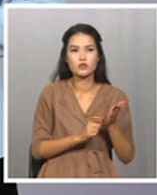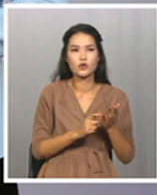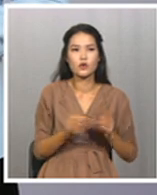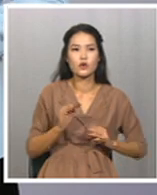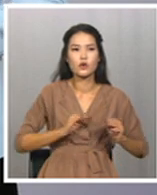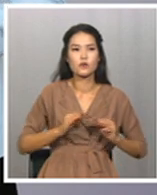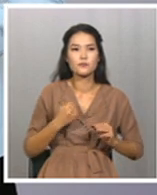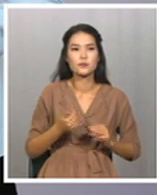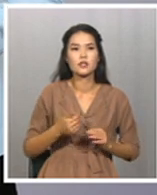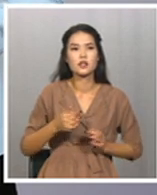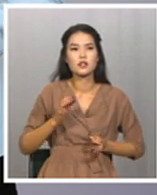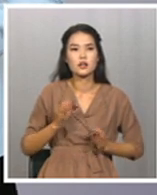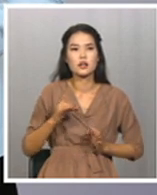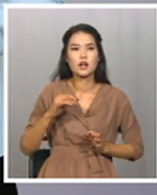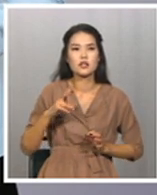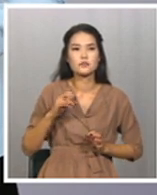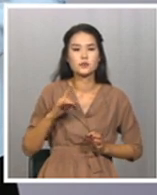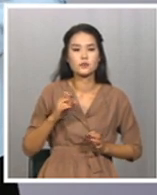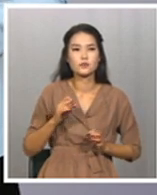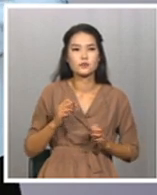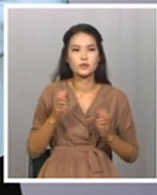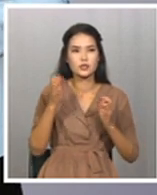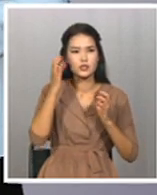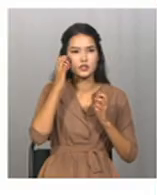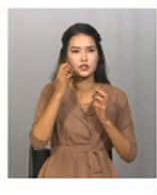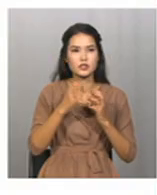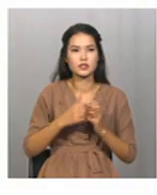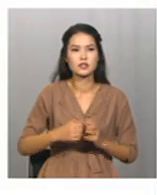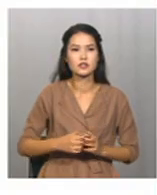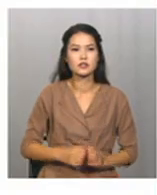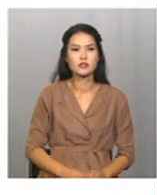мен рәсімделуін ескеріңіз.